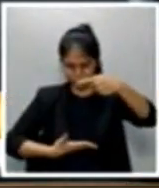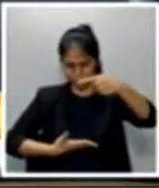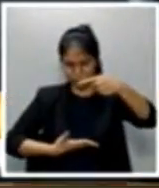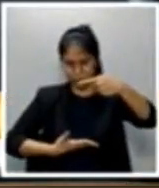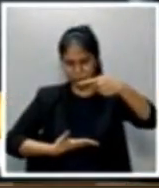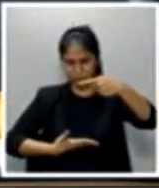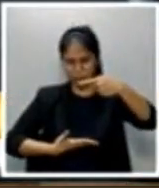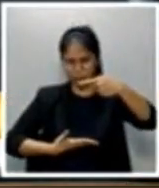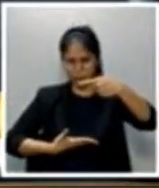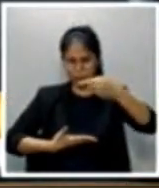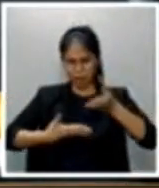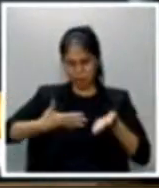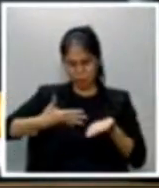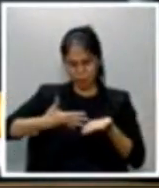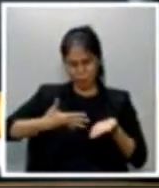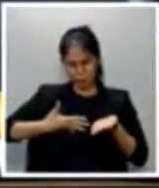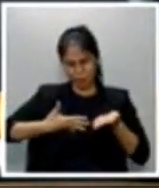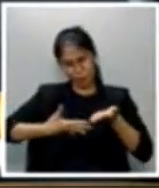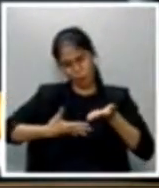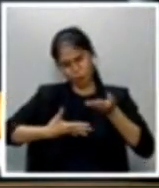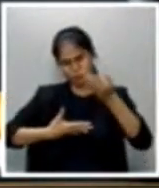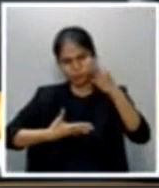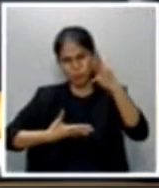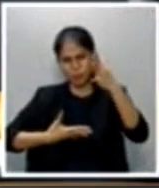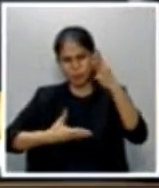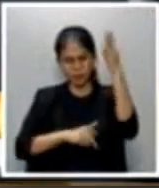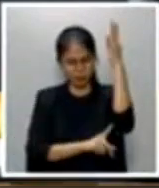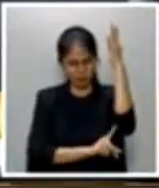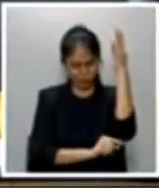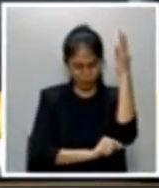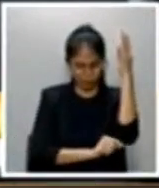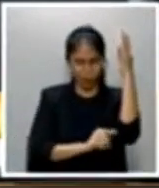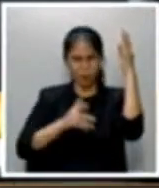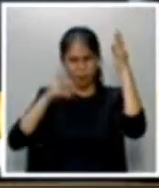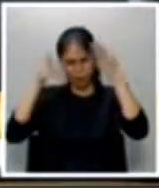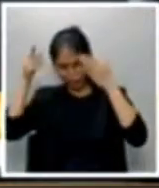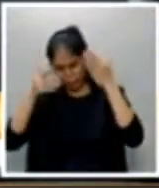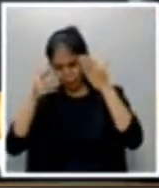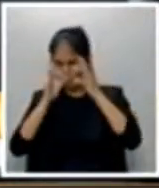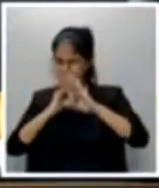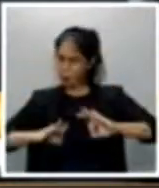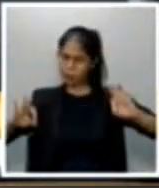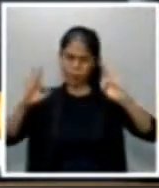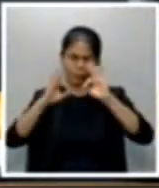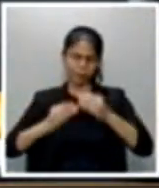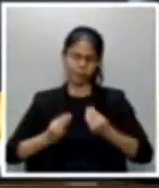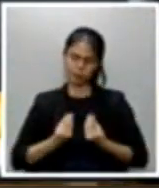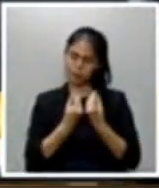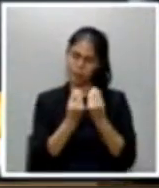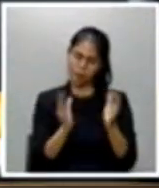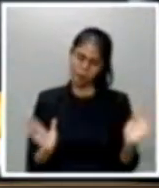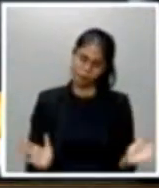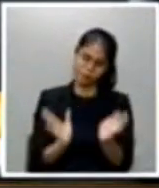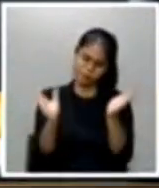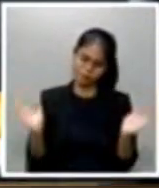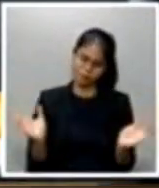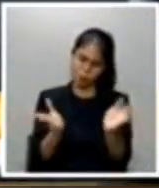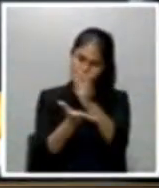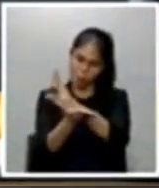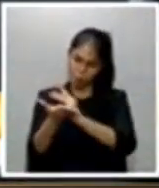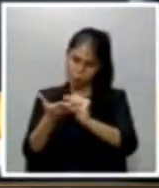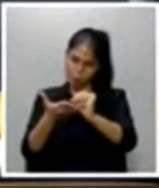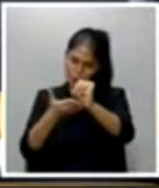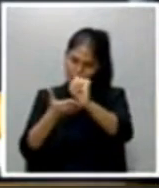ม่ก้าวหน้าเหมือนกับประเทศเพื่อนบ้านนะครับอย่างเช่นสิงคโปร์หรือมาเลเซียที่เขาได้ให้ความสำคัญแล้วก็ส่งเสริมให้มหา